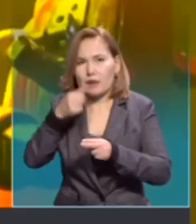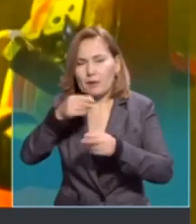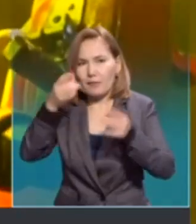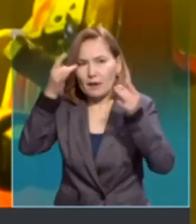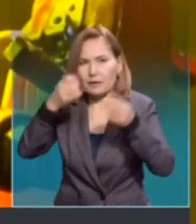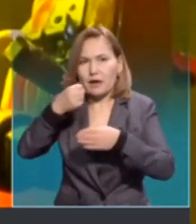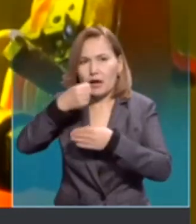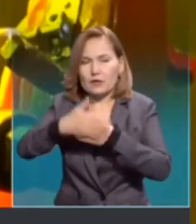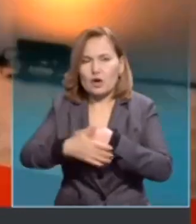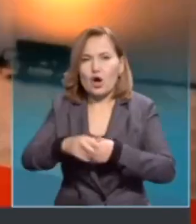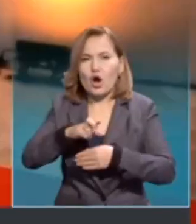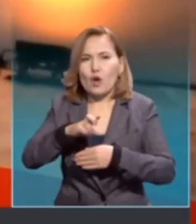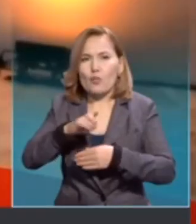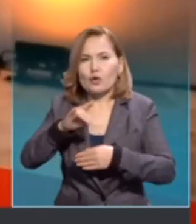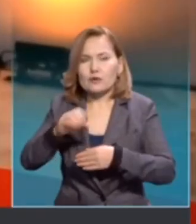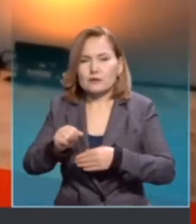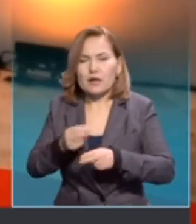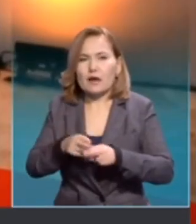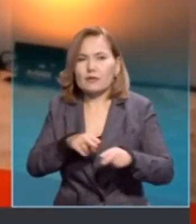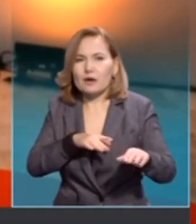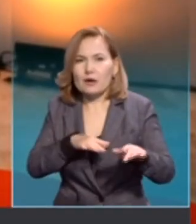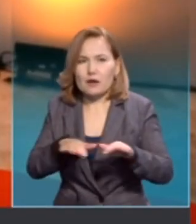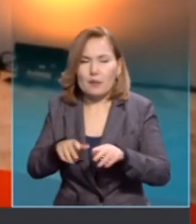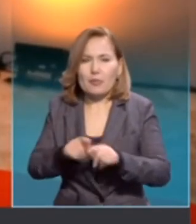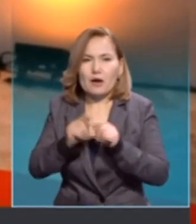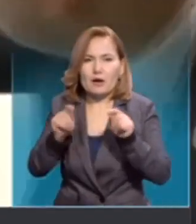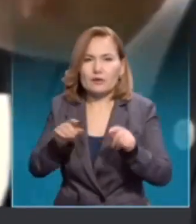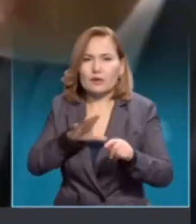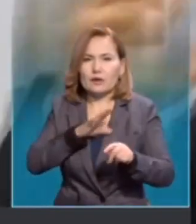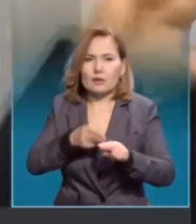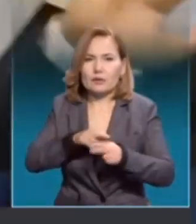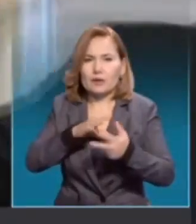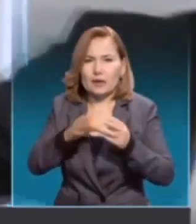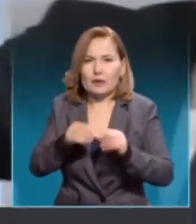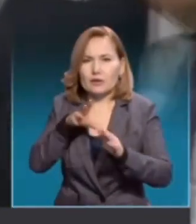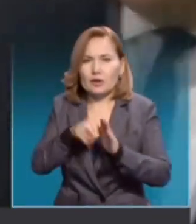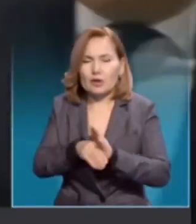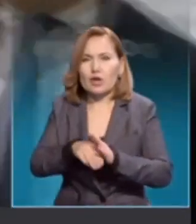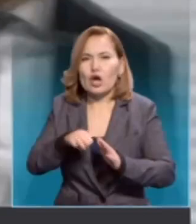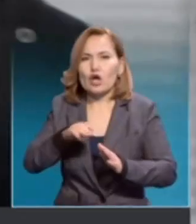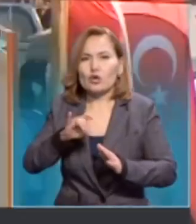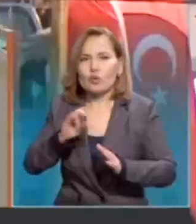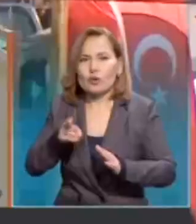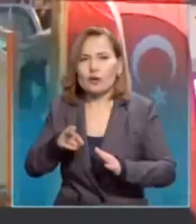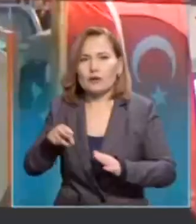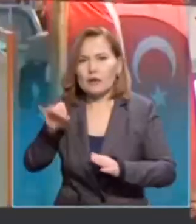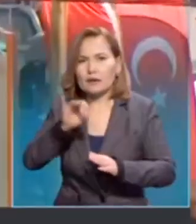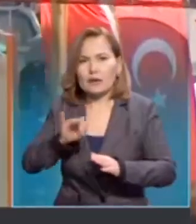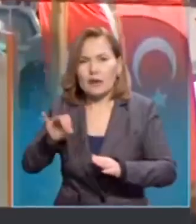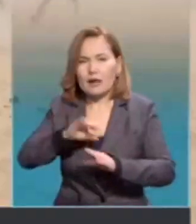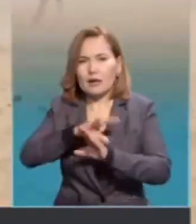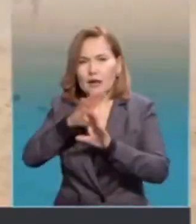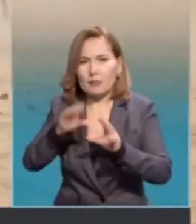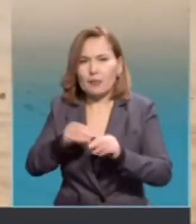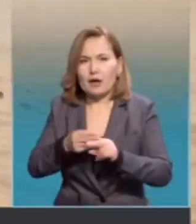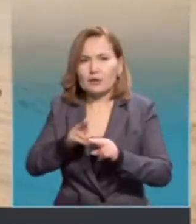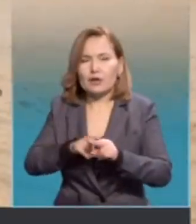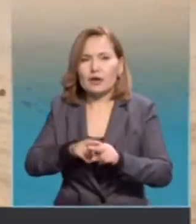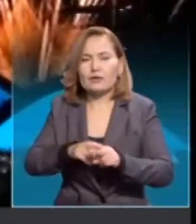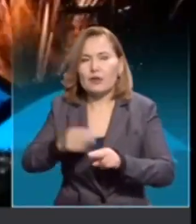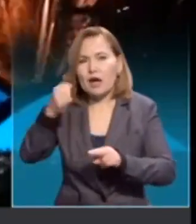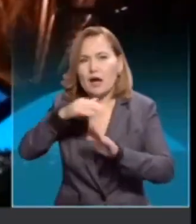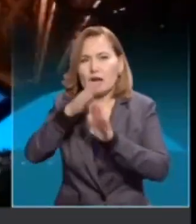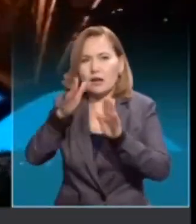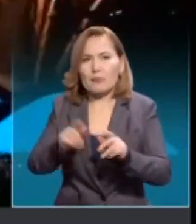мәдени Астана Бурсада 50-ден аса түрлі іс-шара ұйымдастырылды. Олардың қатарында түркі тарихына таңба басқан Құтлық қаған